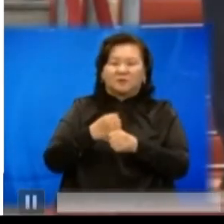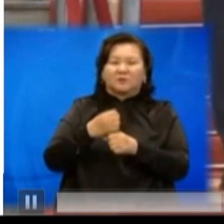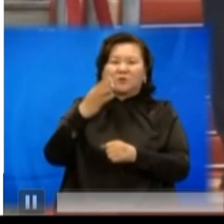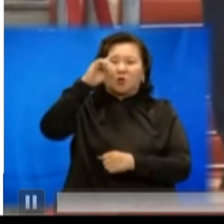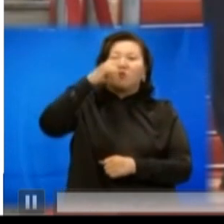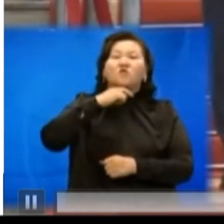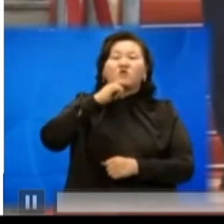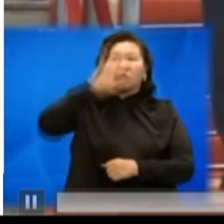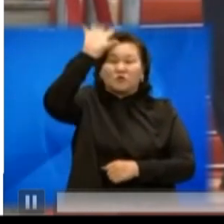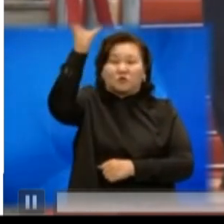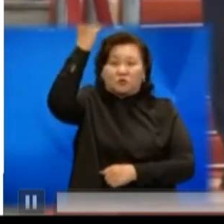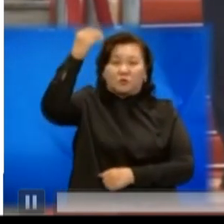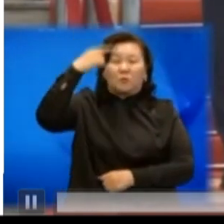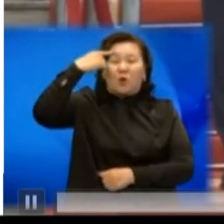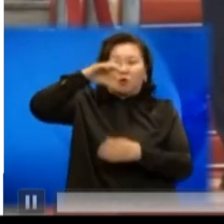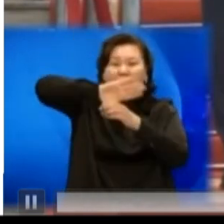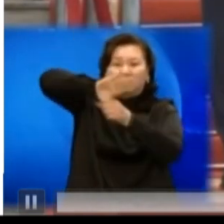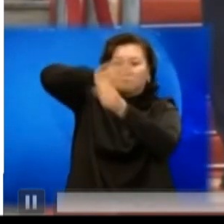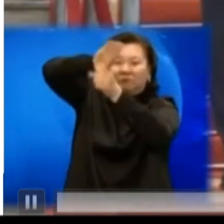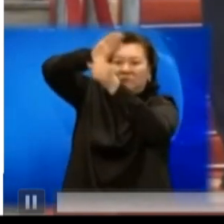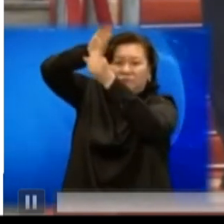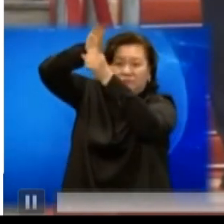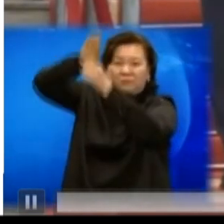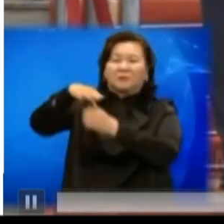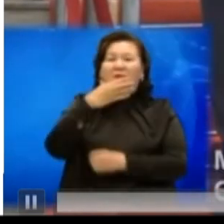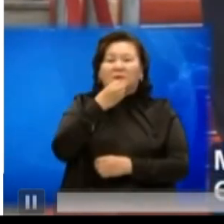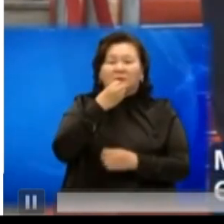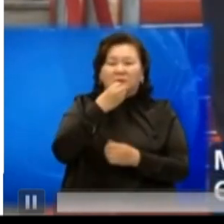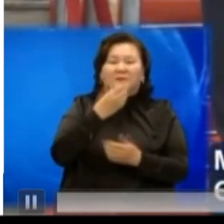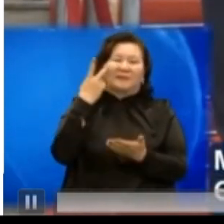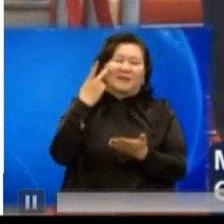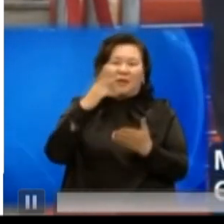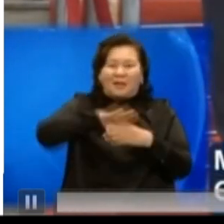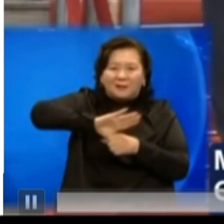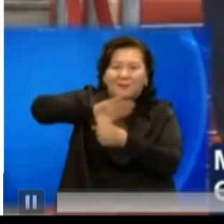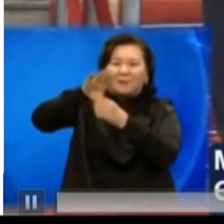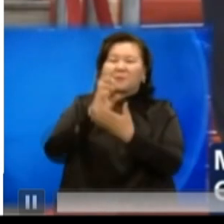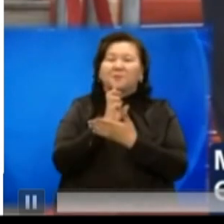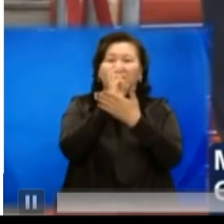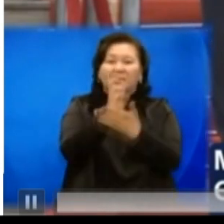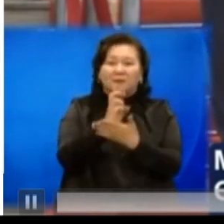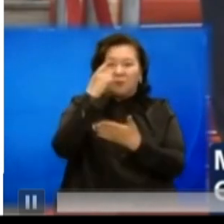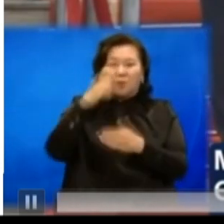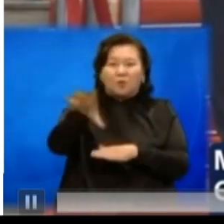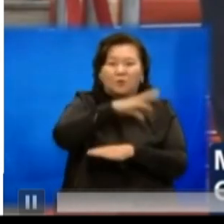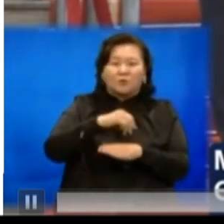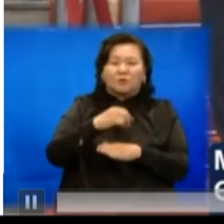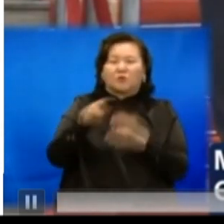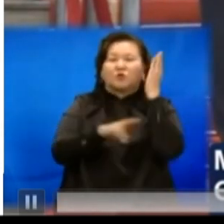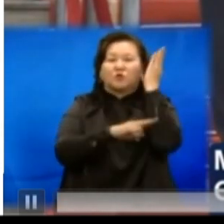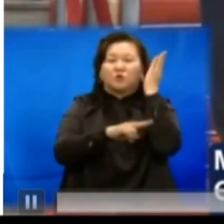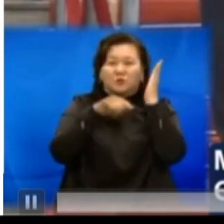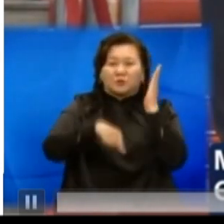гэрд Монголын далба ашид үрд намрын байгыг бэлэгдэн монголчууд бид энэ